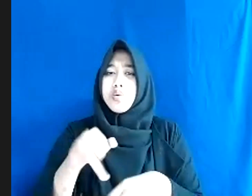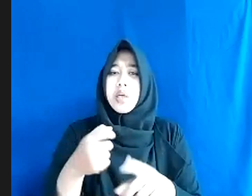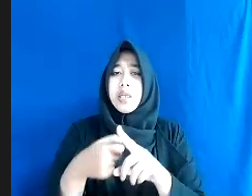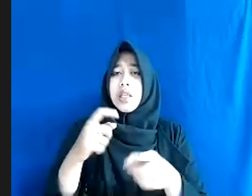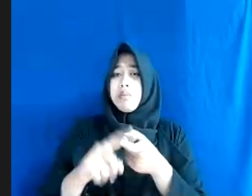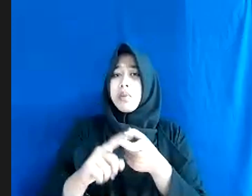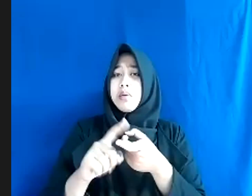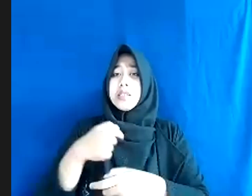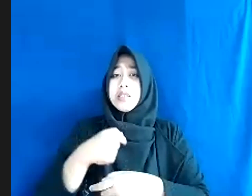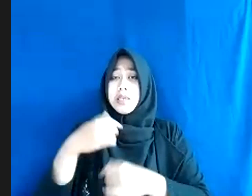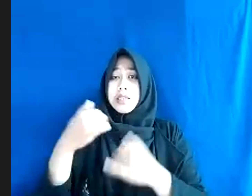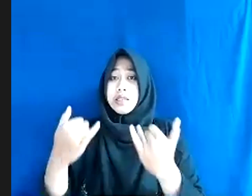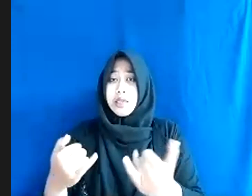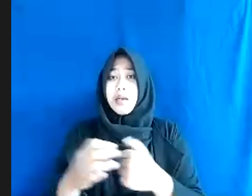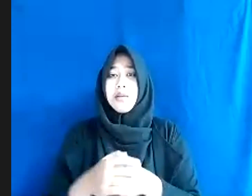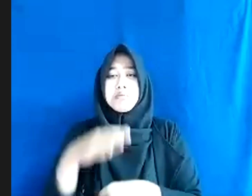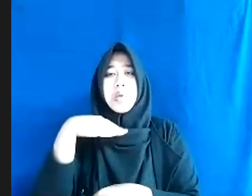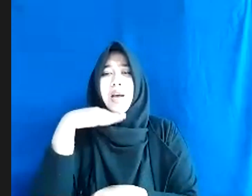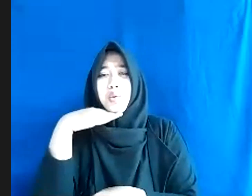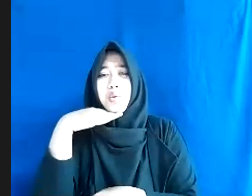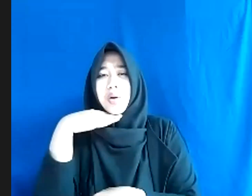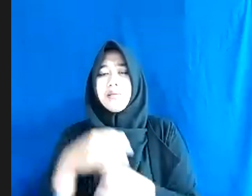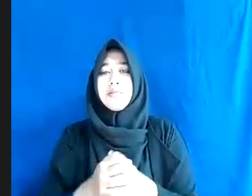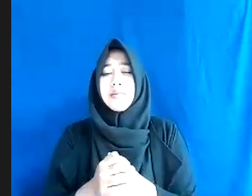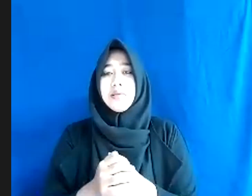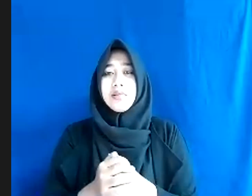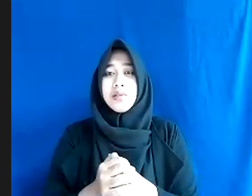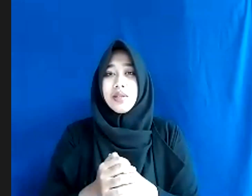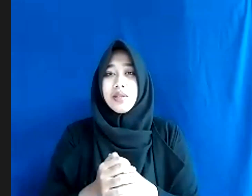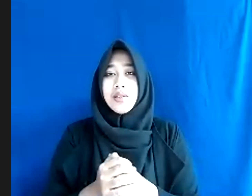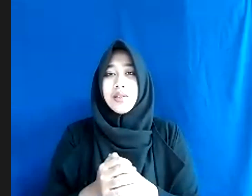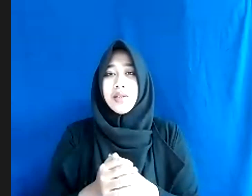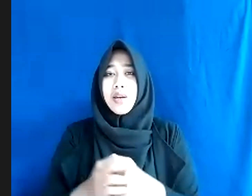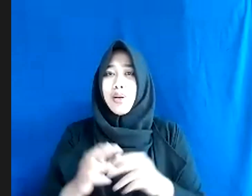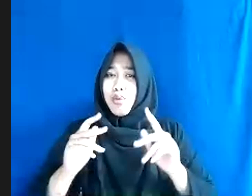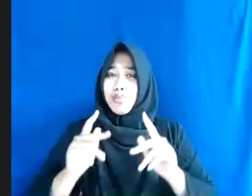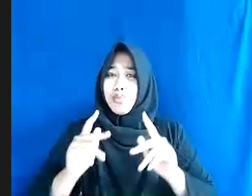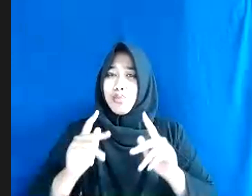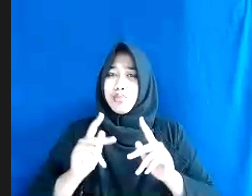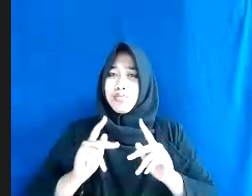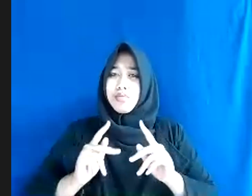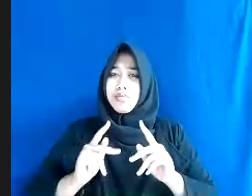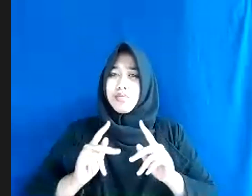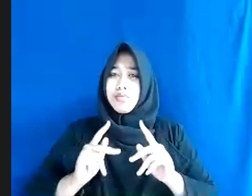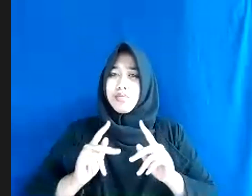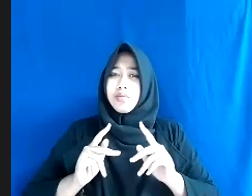dalam keadaan pandemi ini. Nah, jika suatu saat perubahan ini terjadi